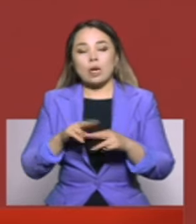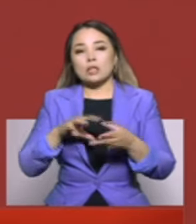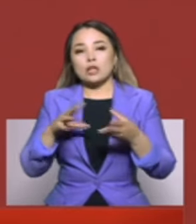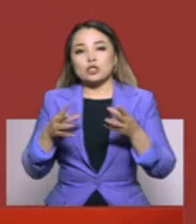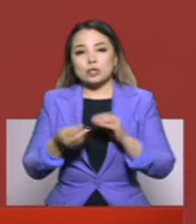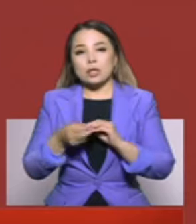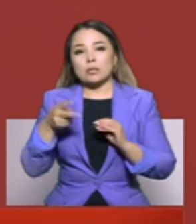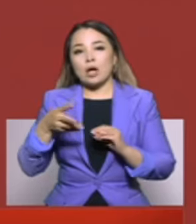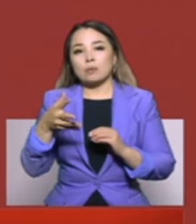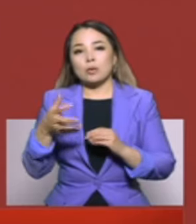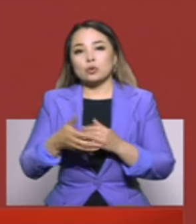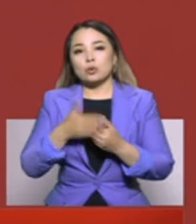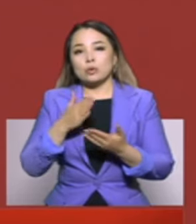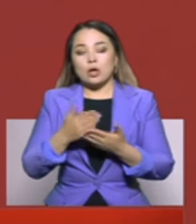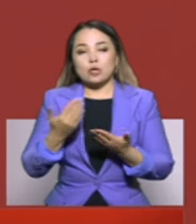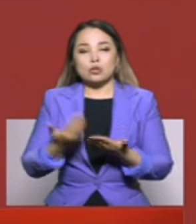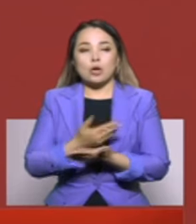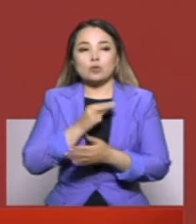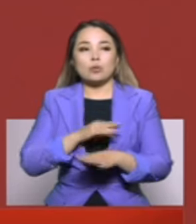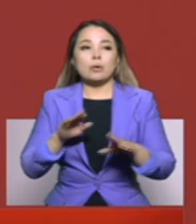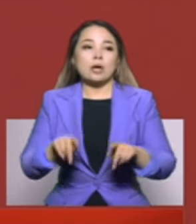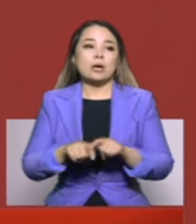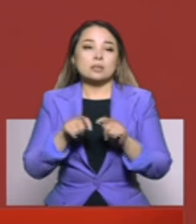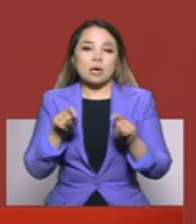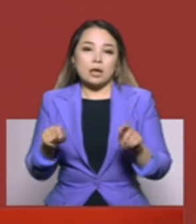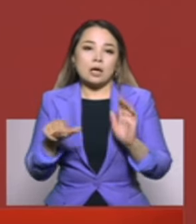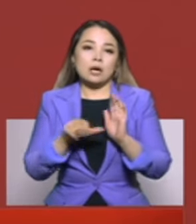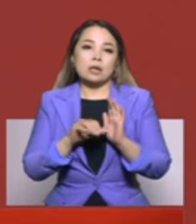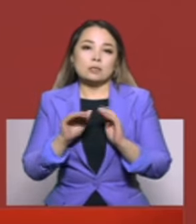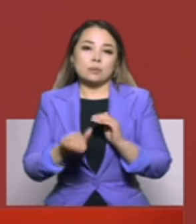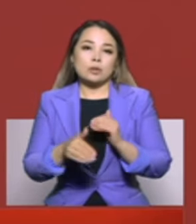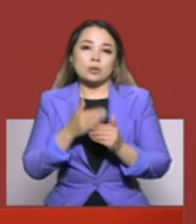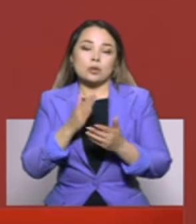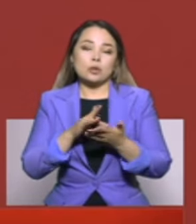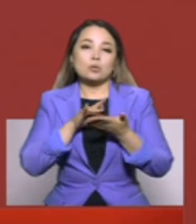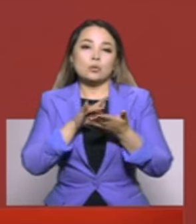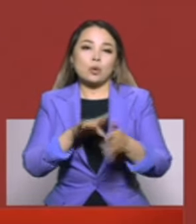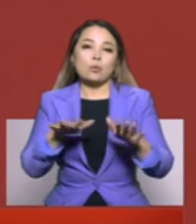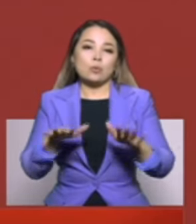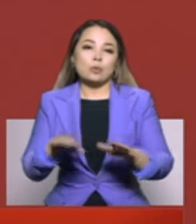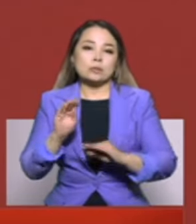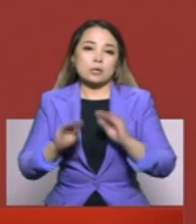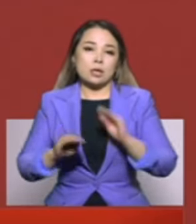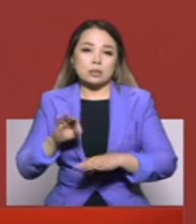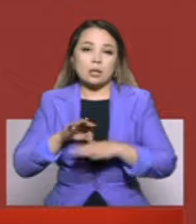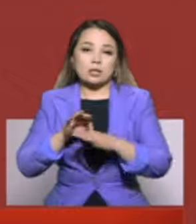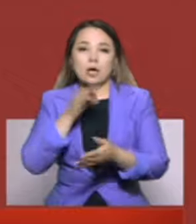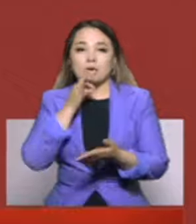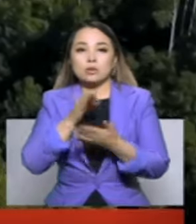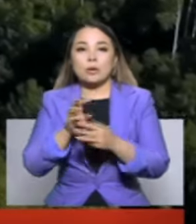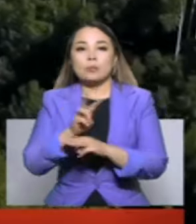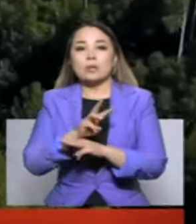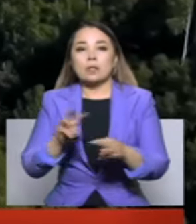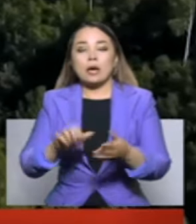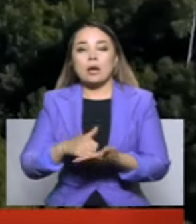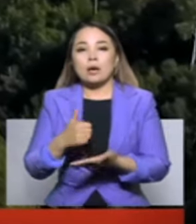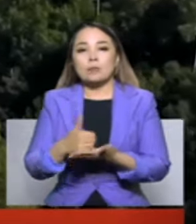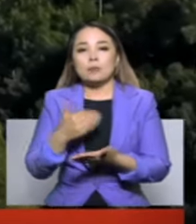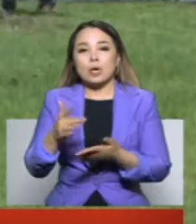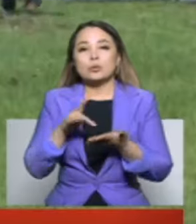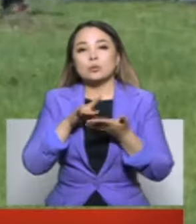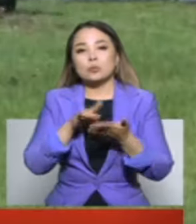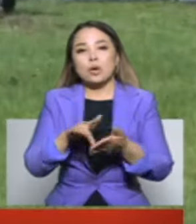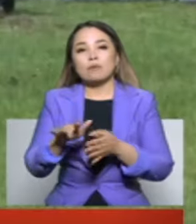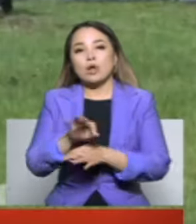нәтижесінде 2500-ге жоқ жаңа жұмыс орны ашылып, 6000-дай туристік орын жасақталады. Қазір салаға жауапты министрлік әкімдіктерге